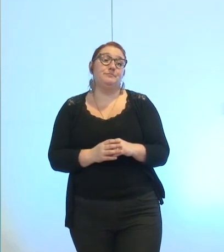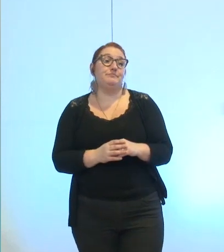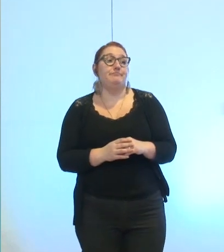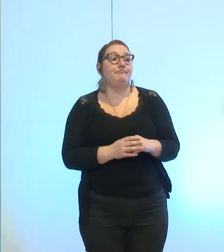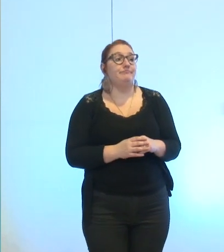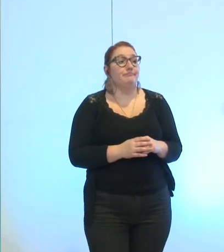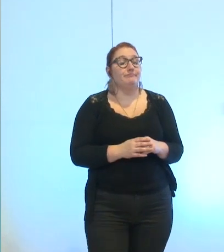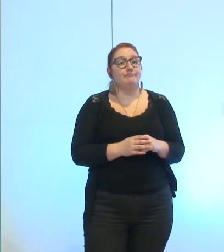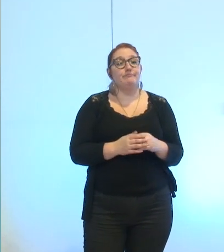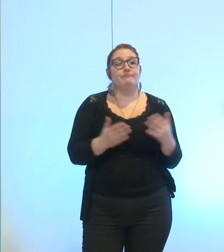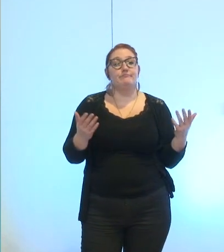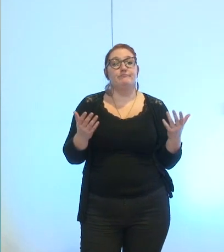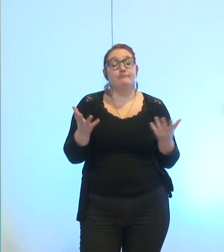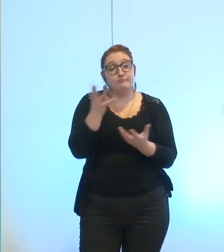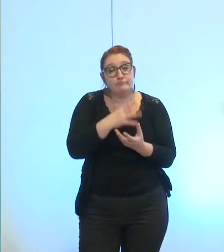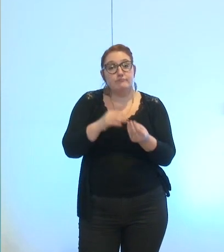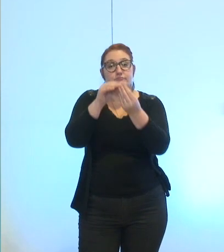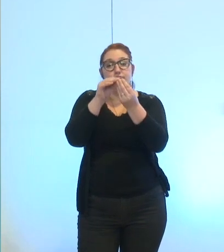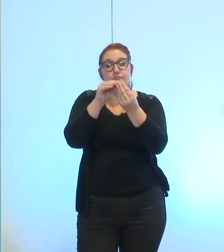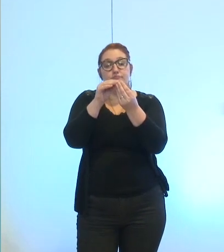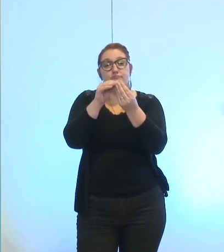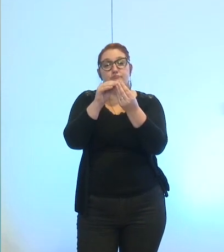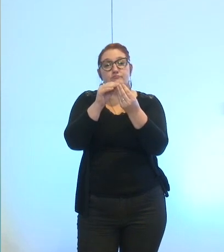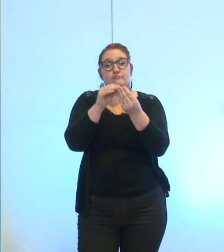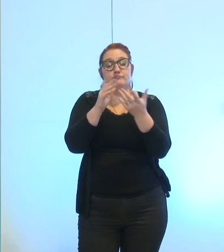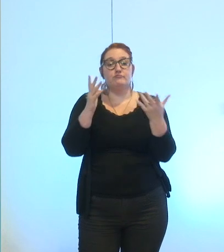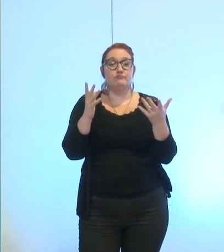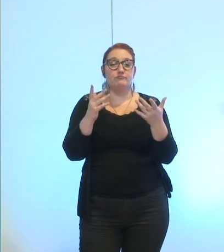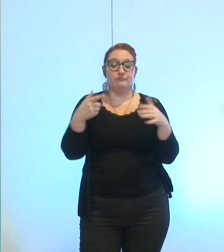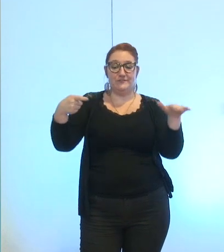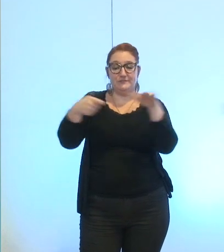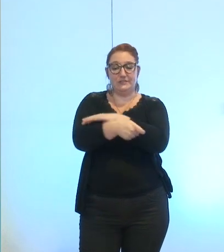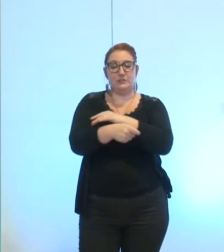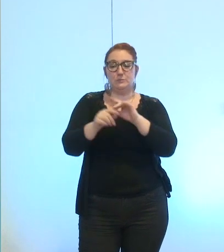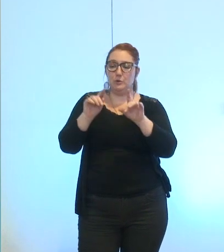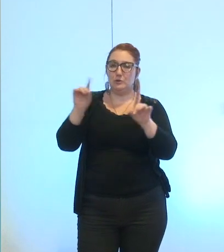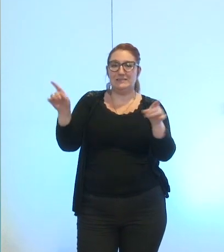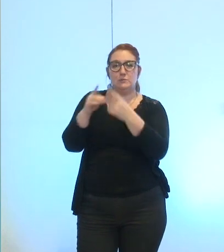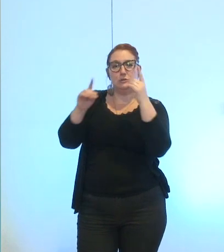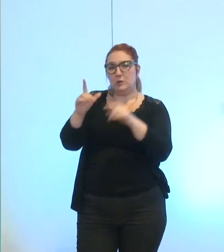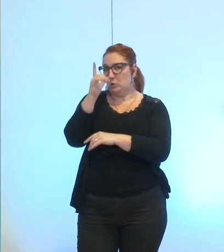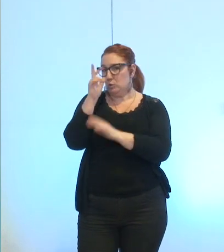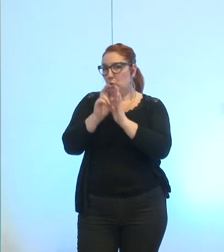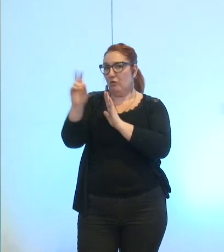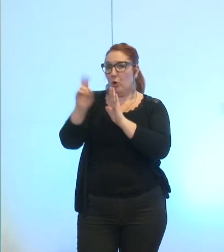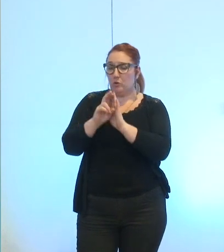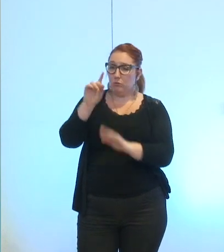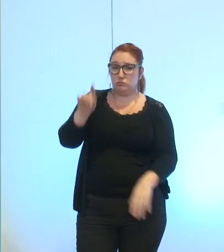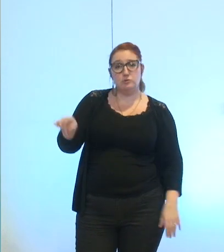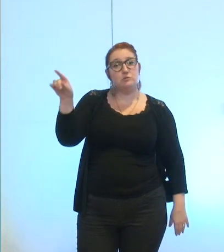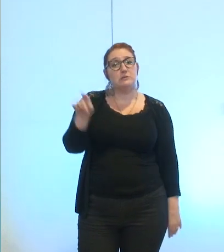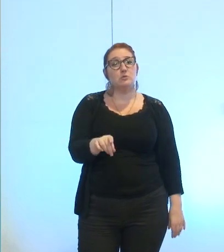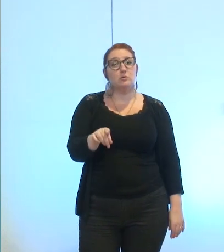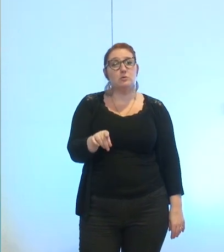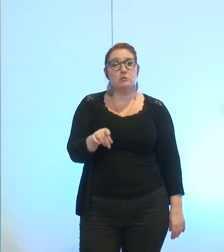donc quand on y ajoute la suppression du financement des musiciens du louv grrenoble on voit que on s'oriente